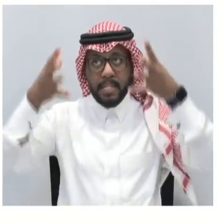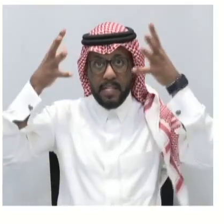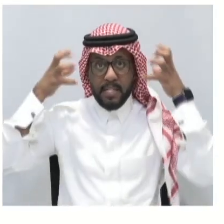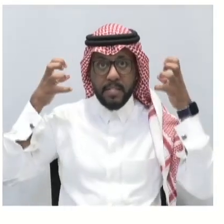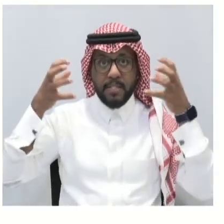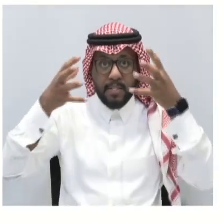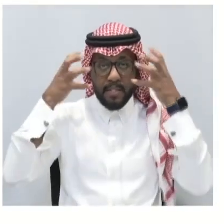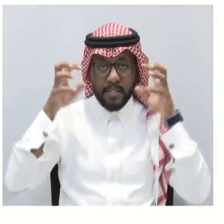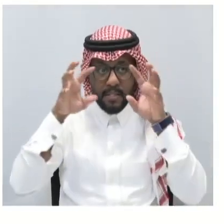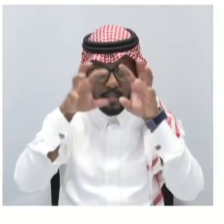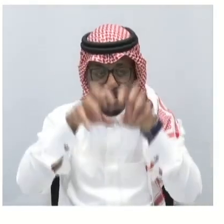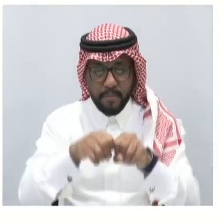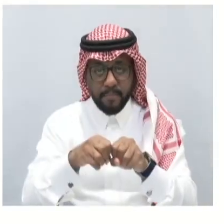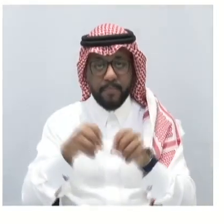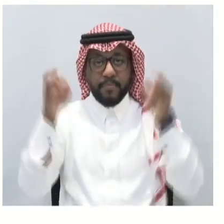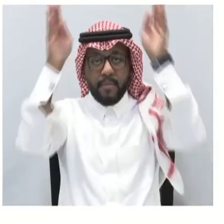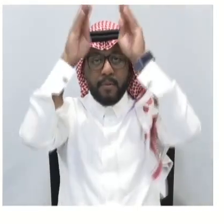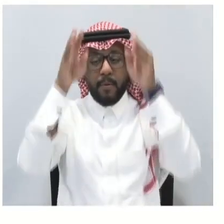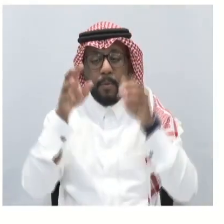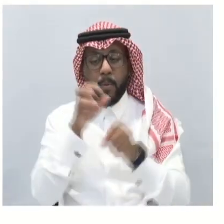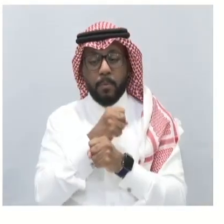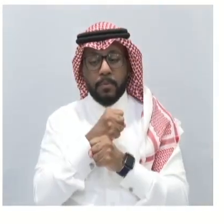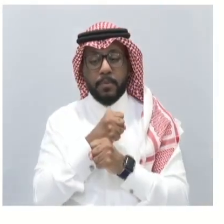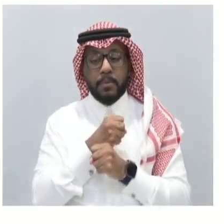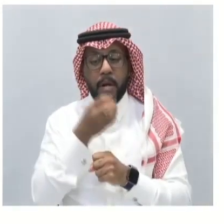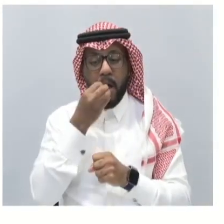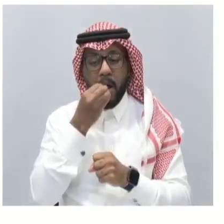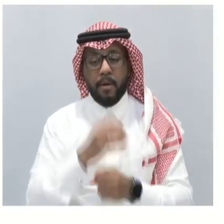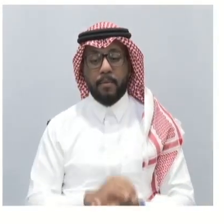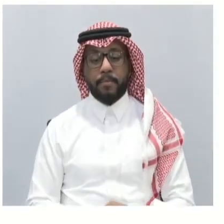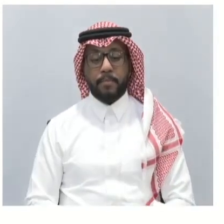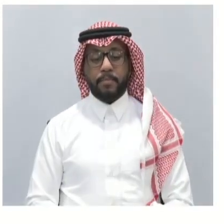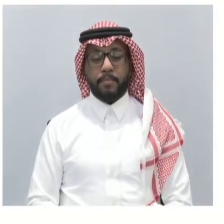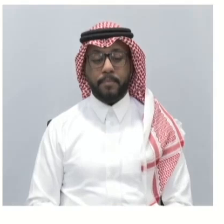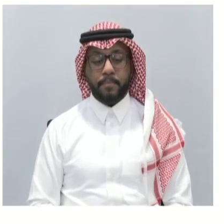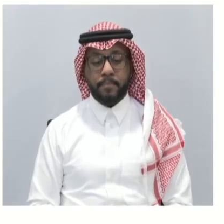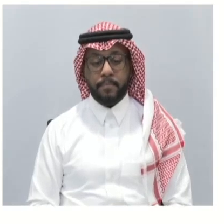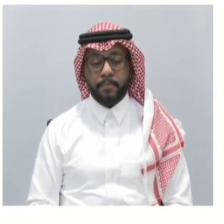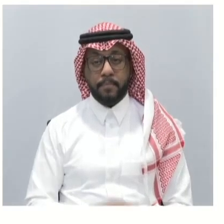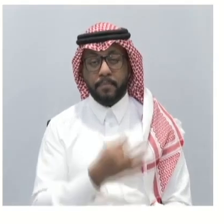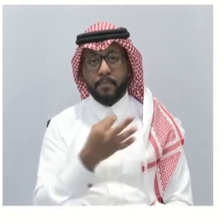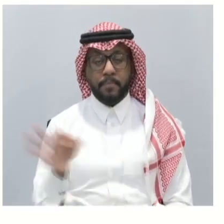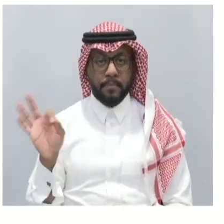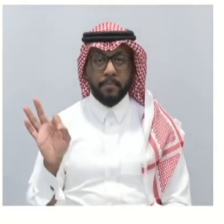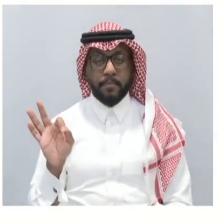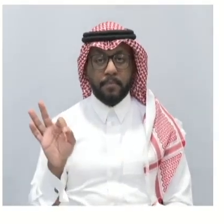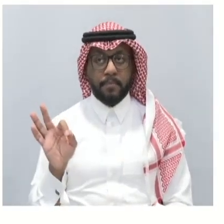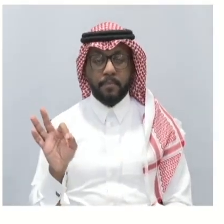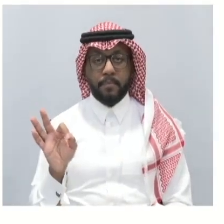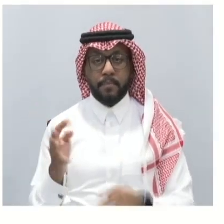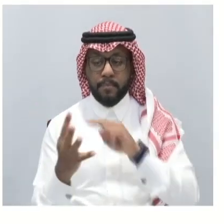اللبوه تتغذى على هذا الحمار الوحشي هذه الاسهم